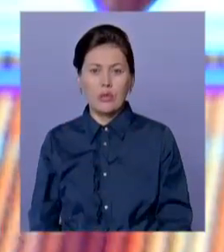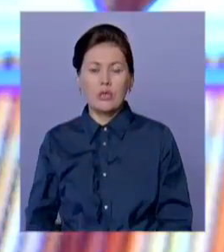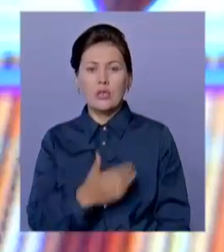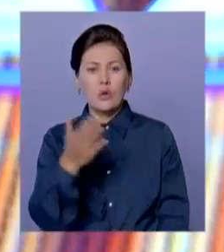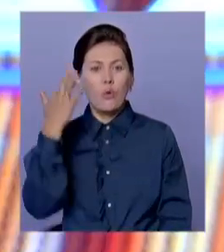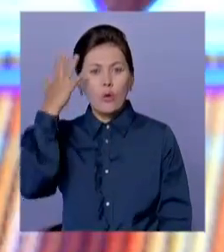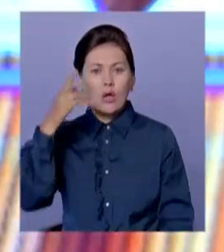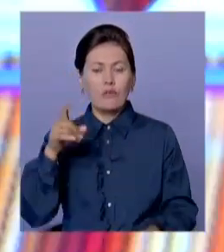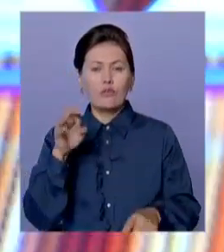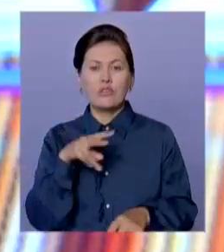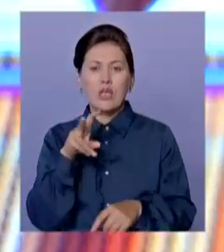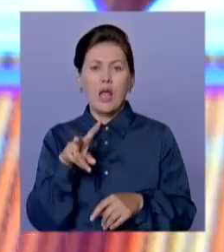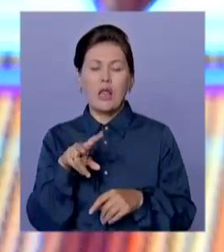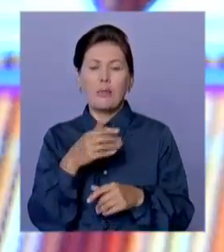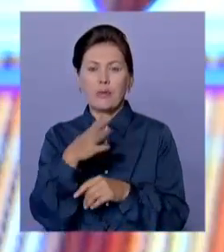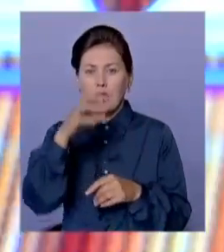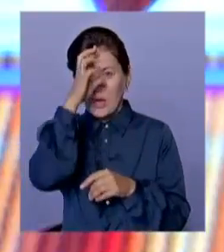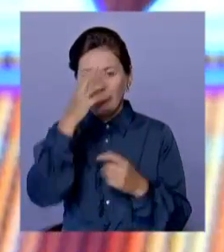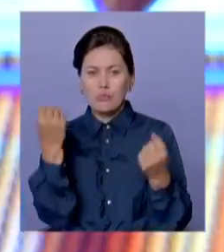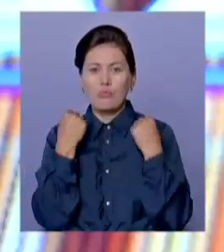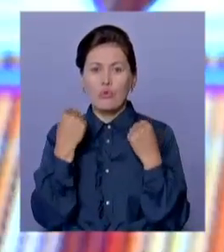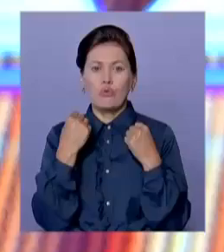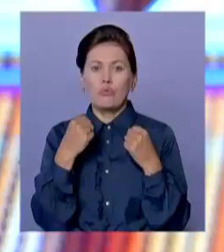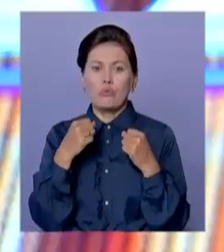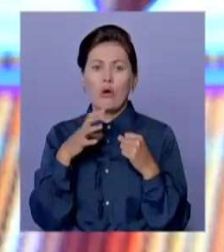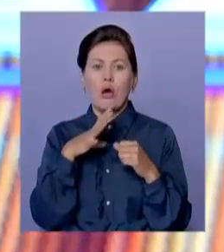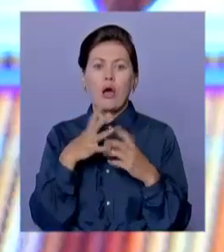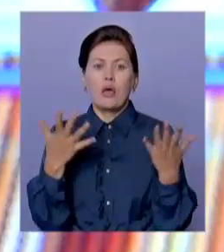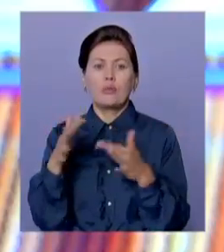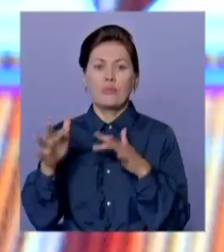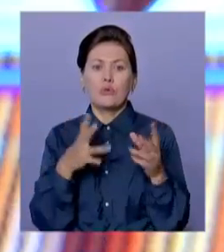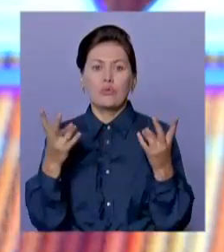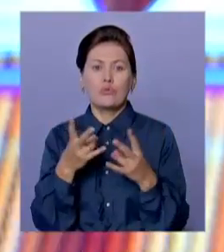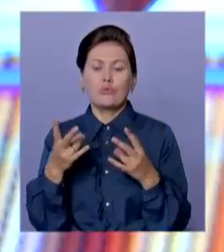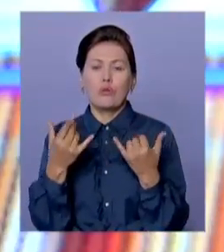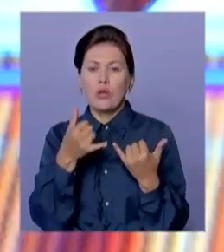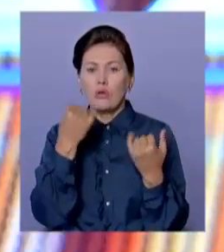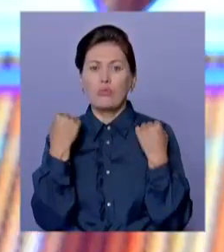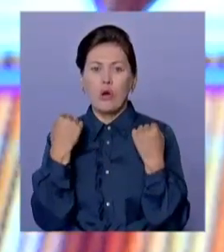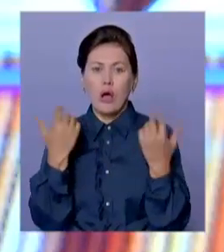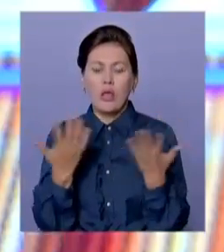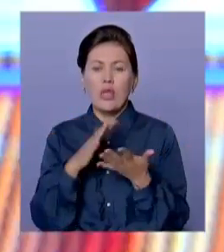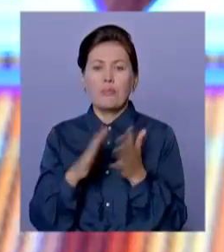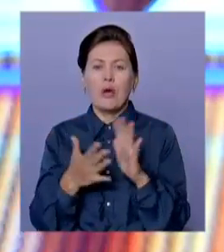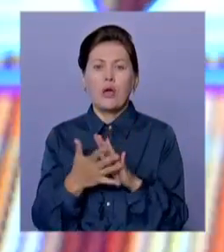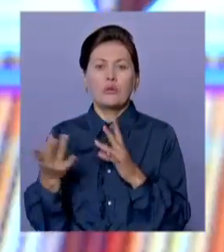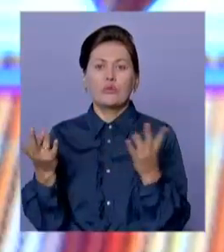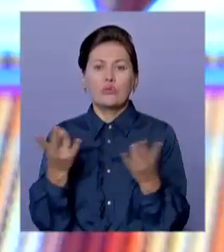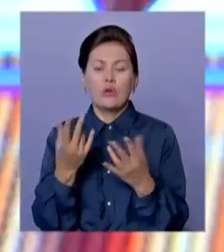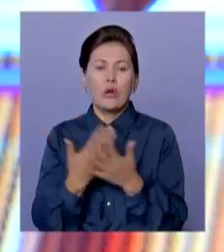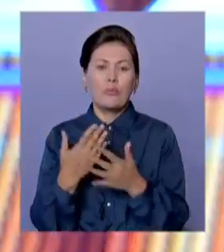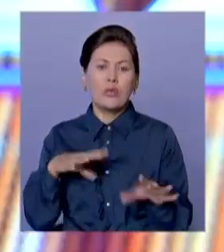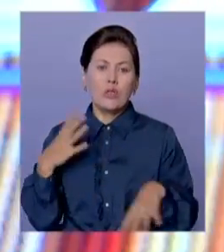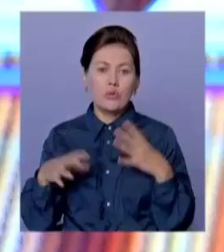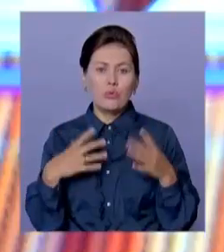ойларыңызша осы футсалдан біздің елдегі спортты жетілдіру үшін қандай шаралар жасау керек қазір? Спортшыларға қалай жағдай жасалады олардың